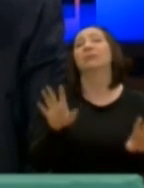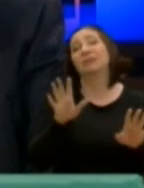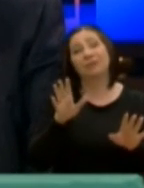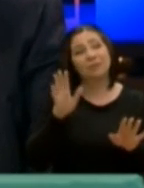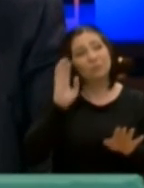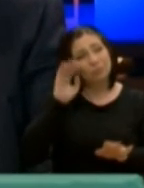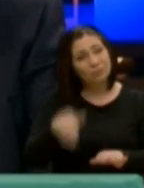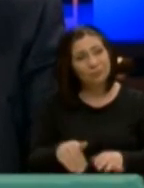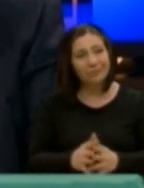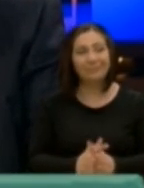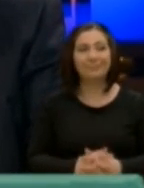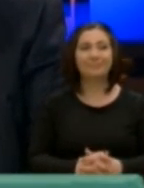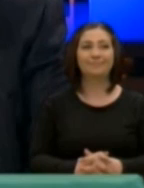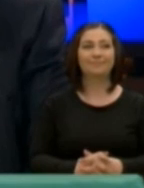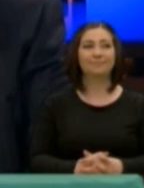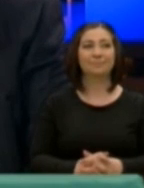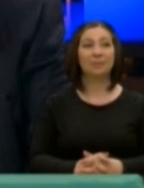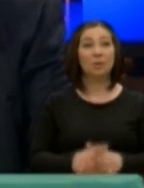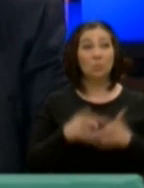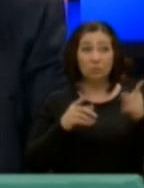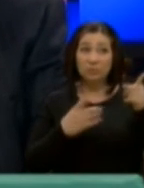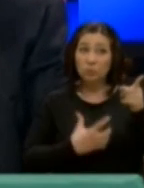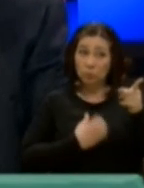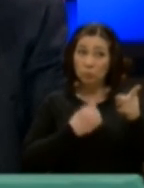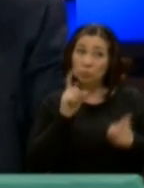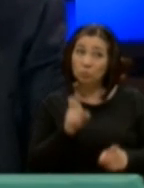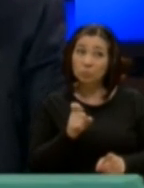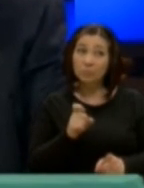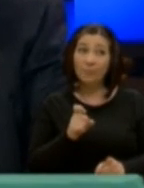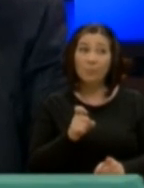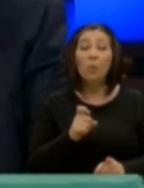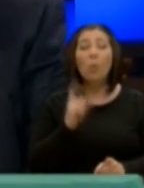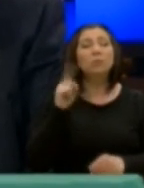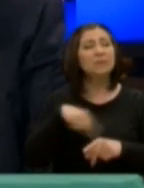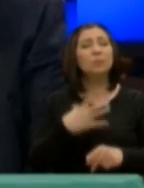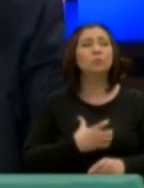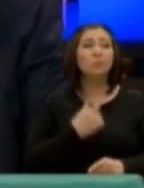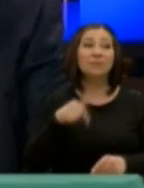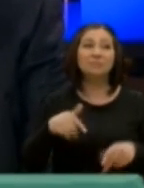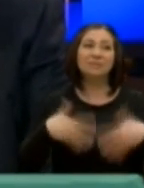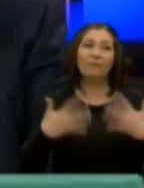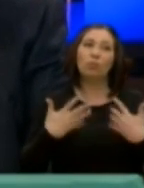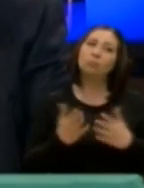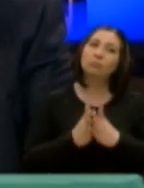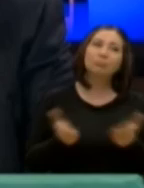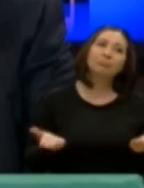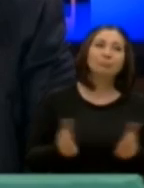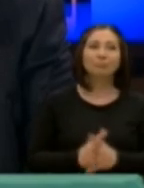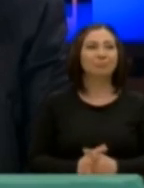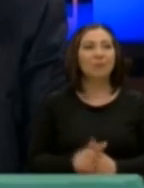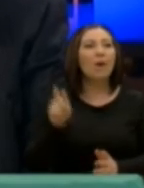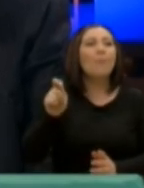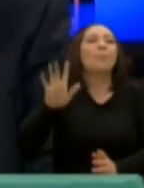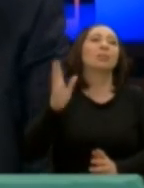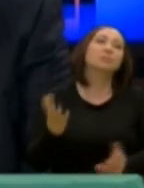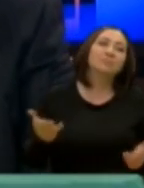Evet. Peki ama bu sizi üzmüştür. Bu o zaman üzüldük ama şimdi yani evet. Yapamamaları